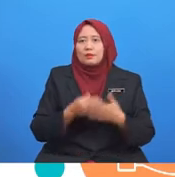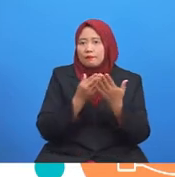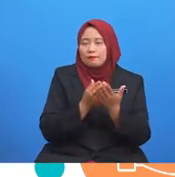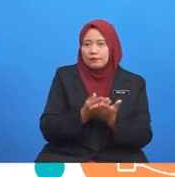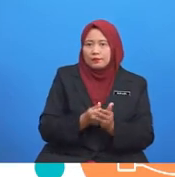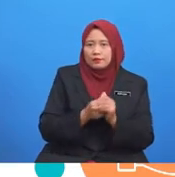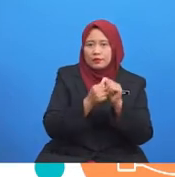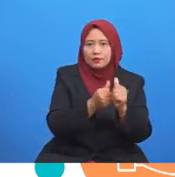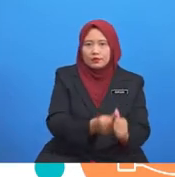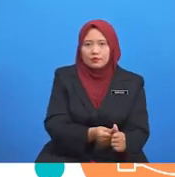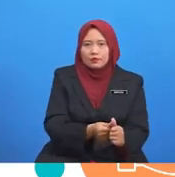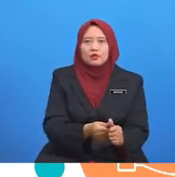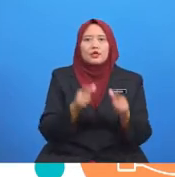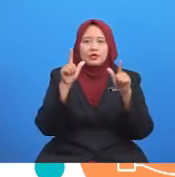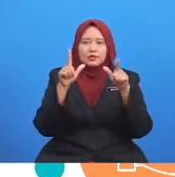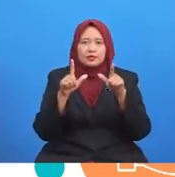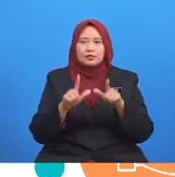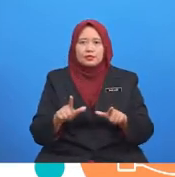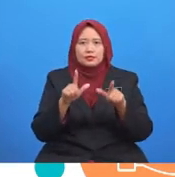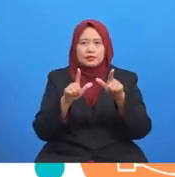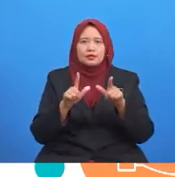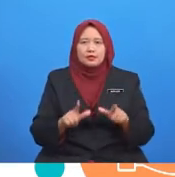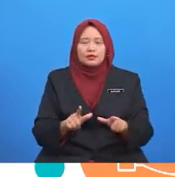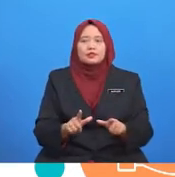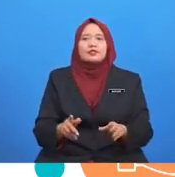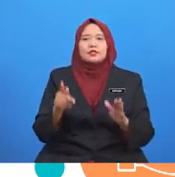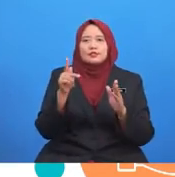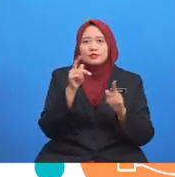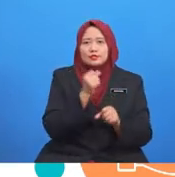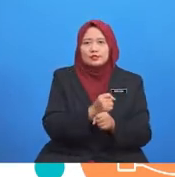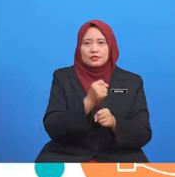Berikut merupakan langkah-langkah kerja kajian produk.